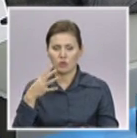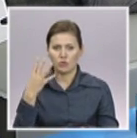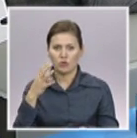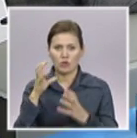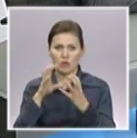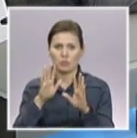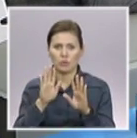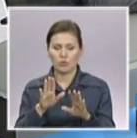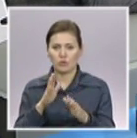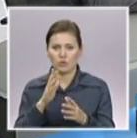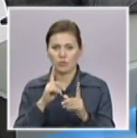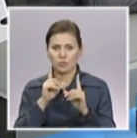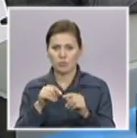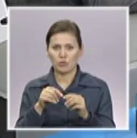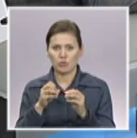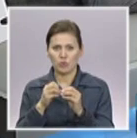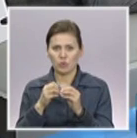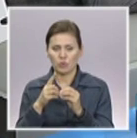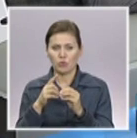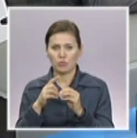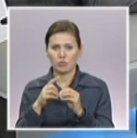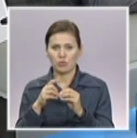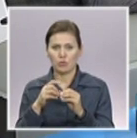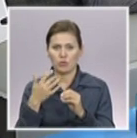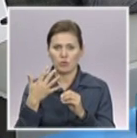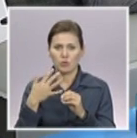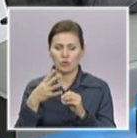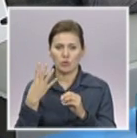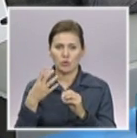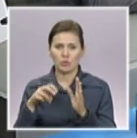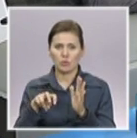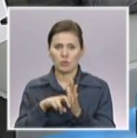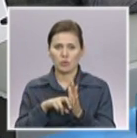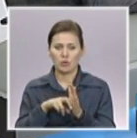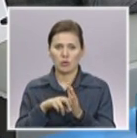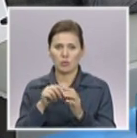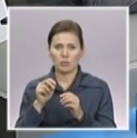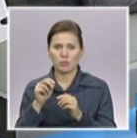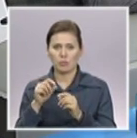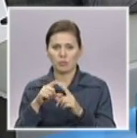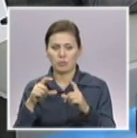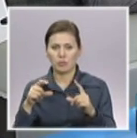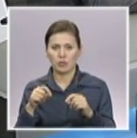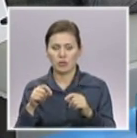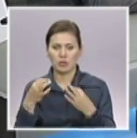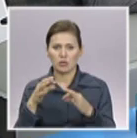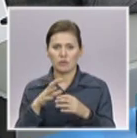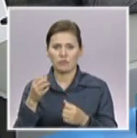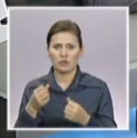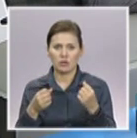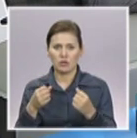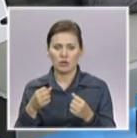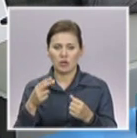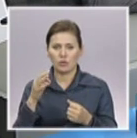қана жүреді. И 11 жүреді. Вот 54-ке мінсе, проездноймен отырғызбайды. Водитель де,